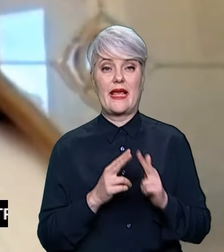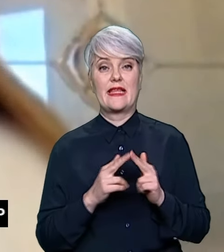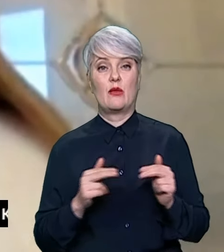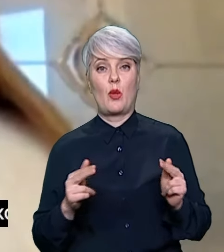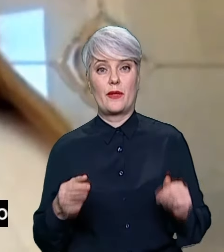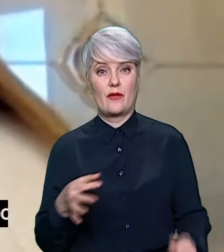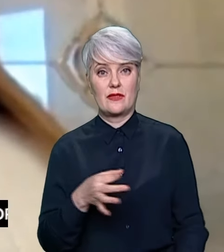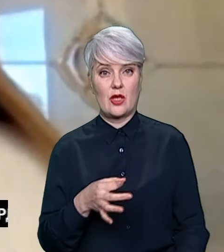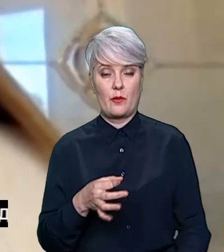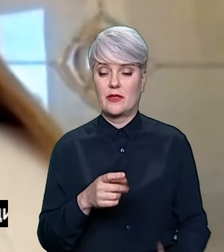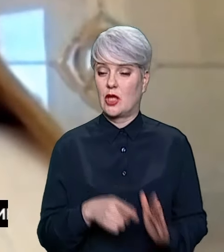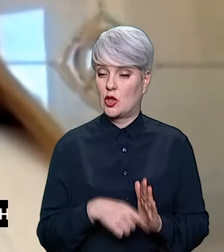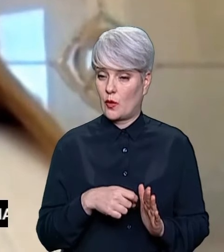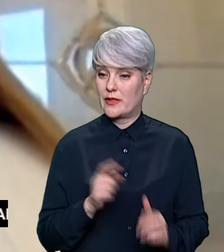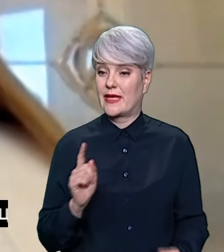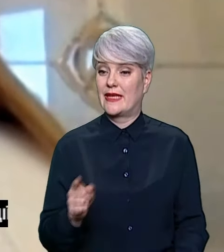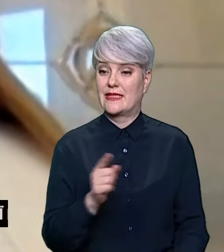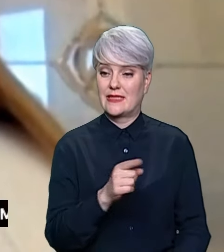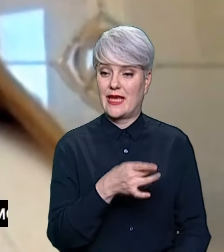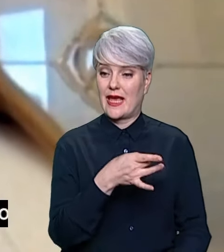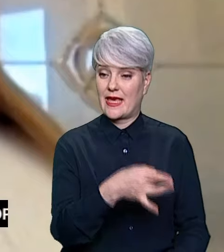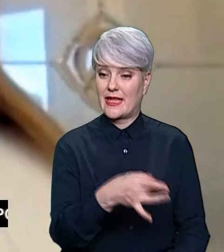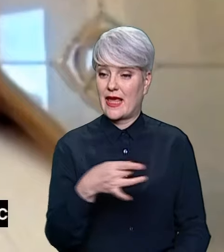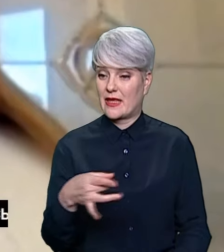Тому ці регіони, на жаль, зараз такі